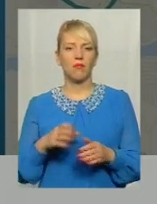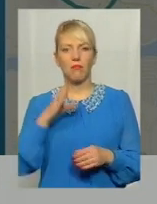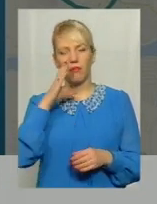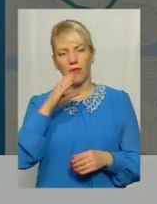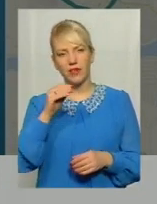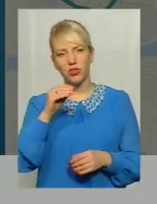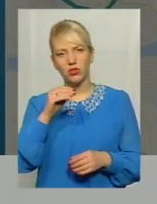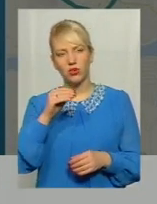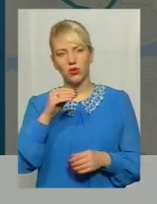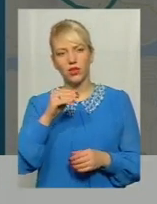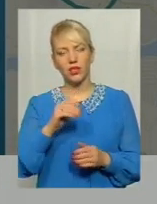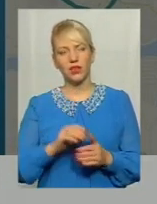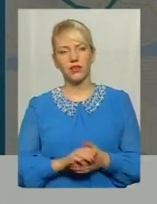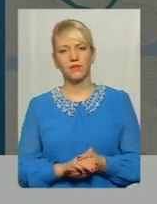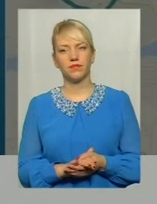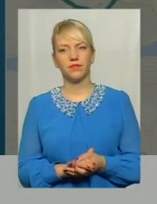маршрутних